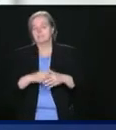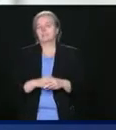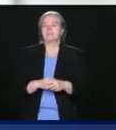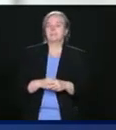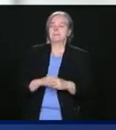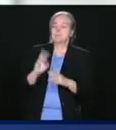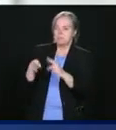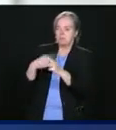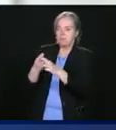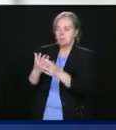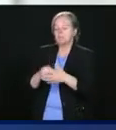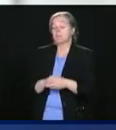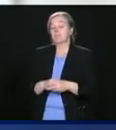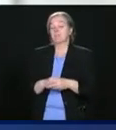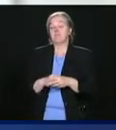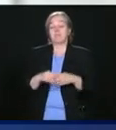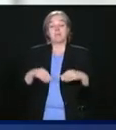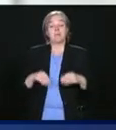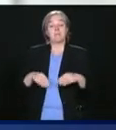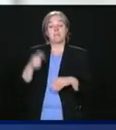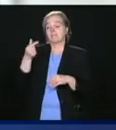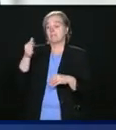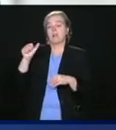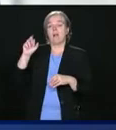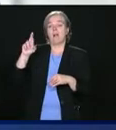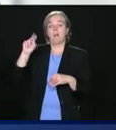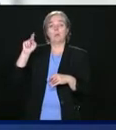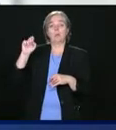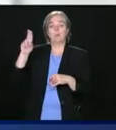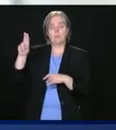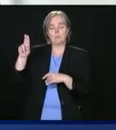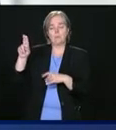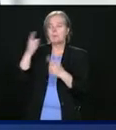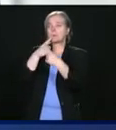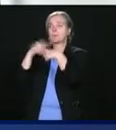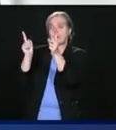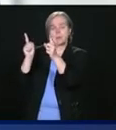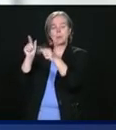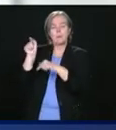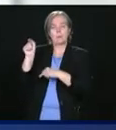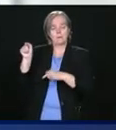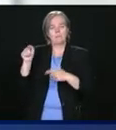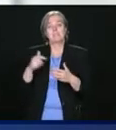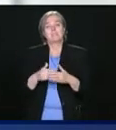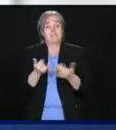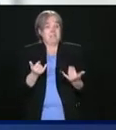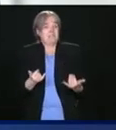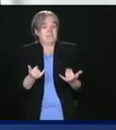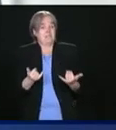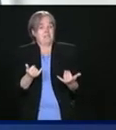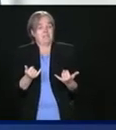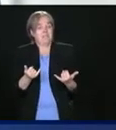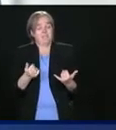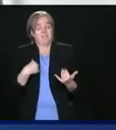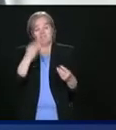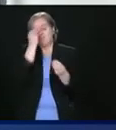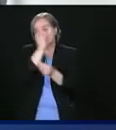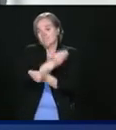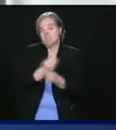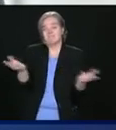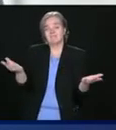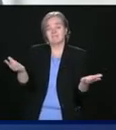ministre Garneau, je dois souligner évidemment qu'on interdit présentement